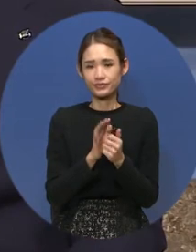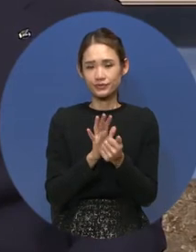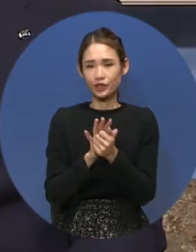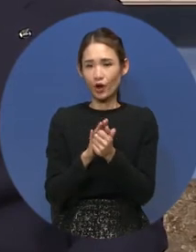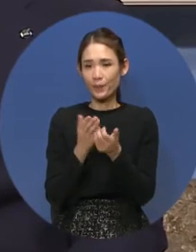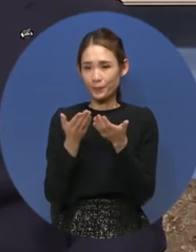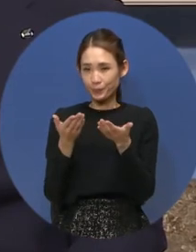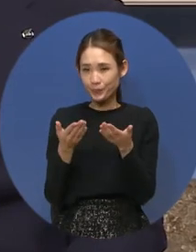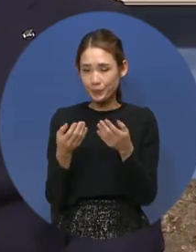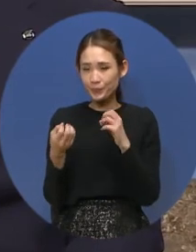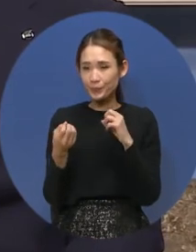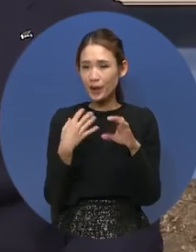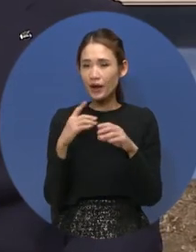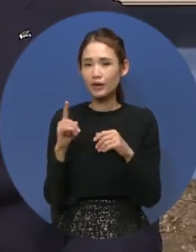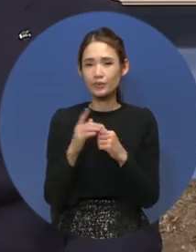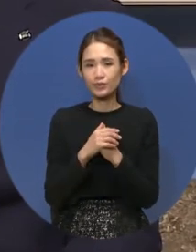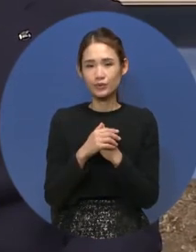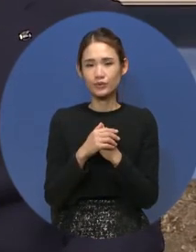반응은 좀 어땠나요?